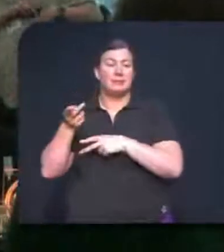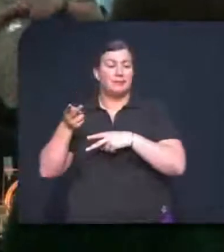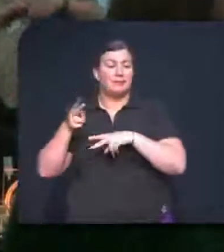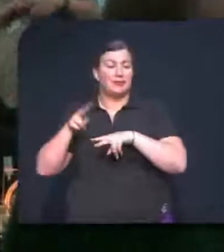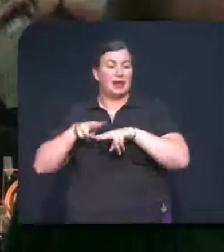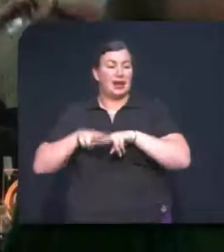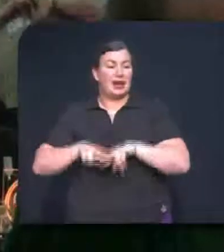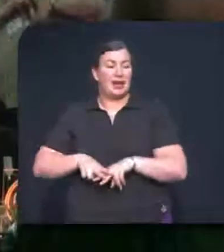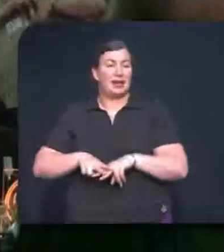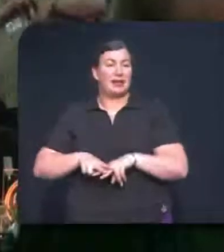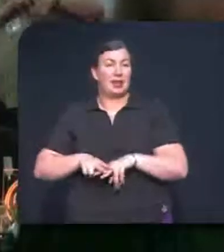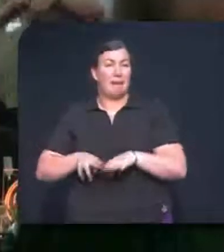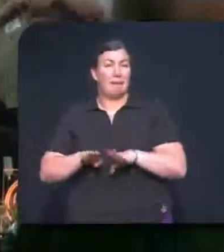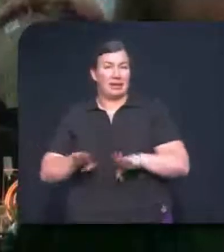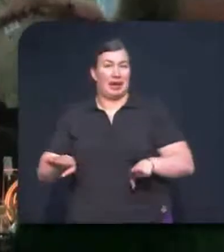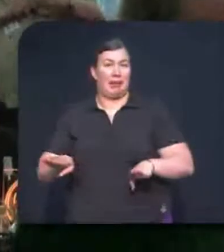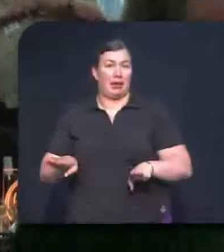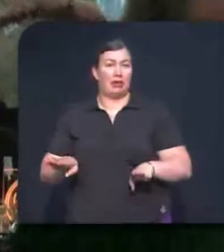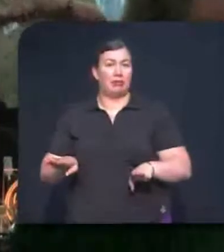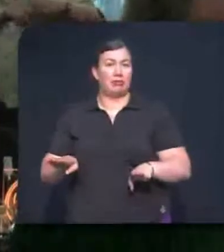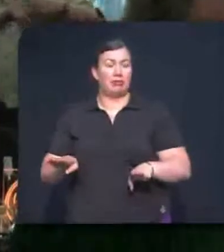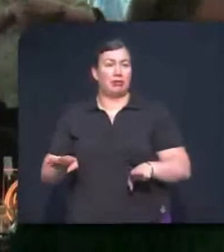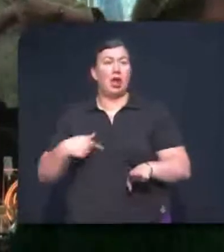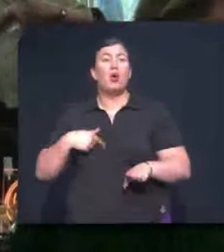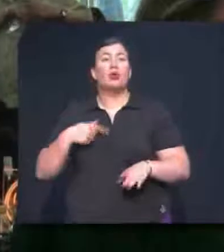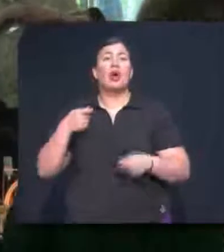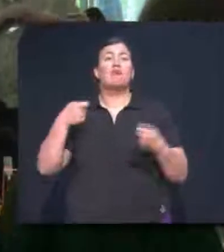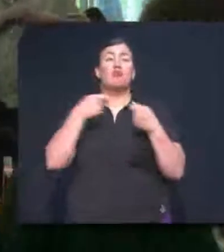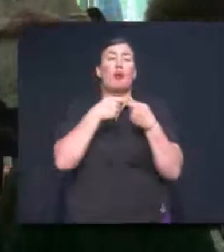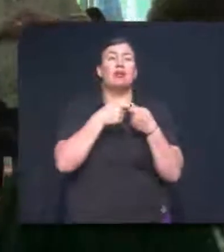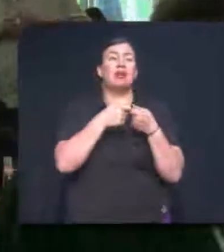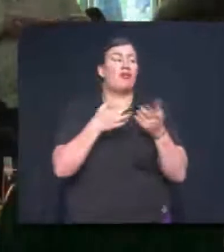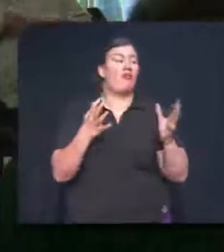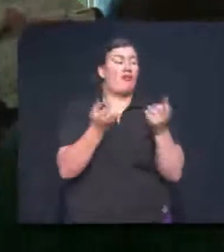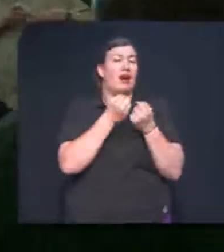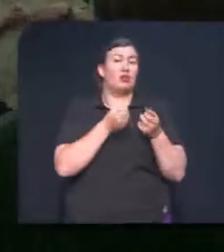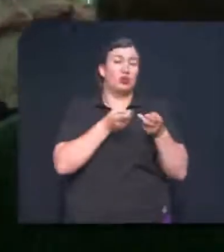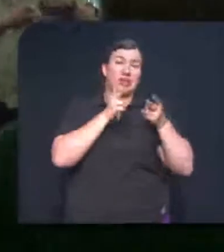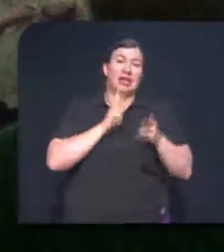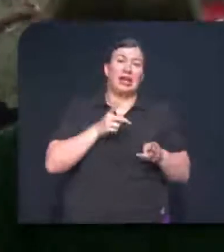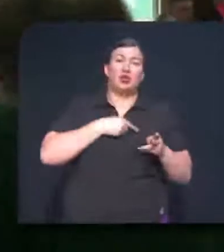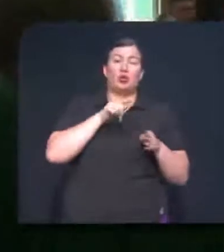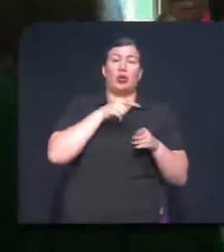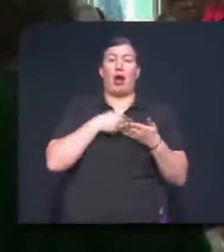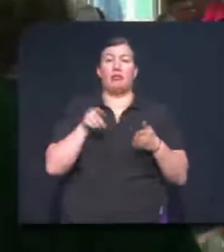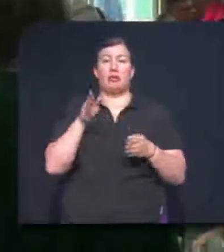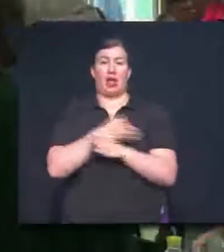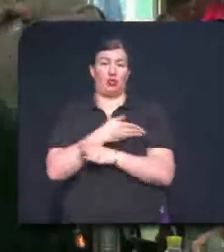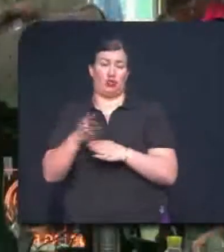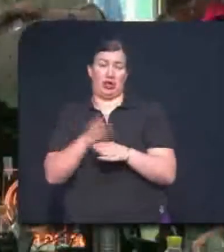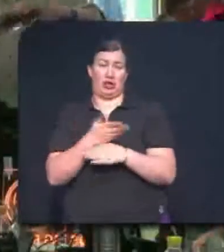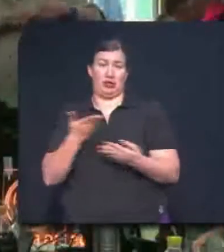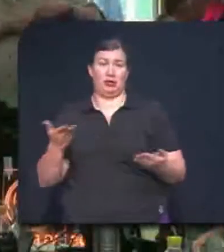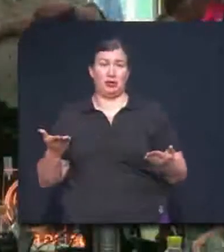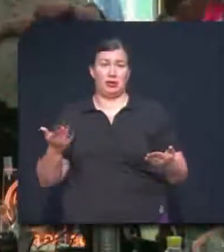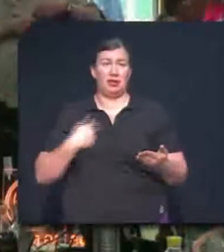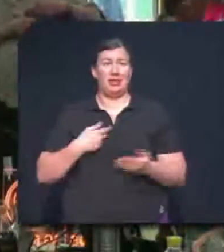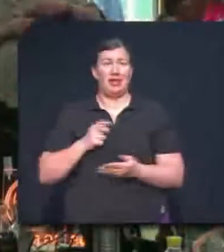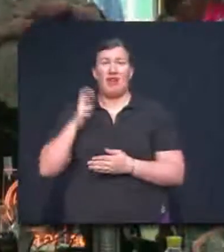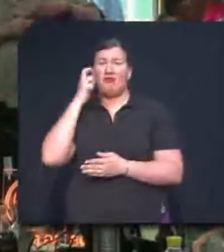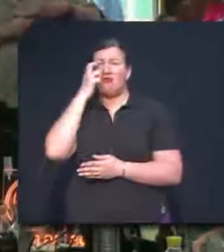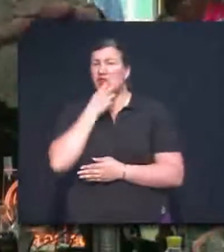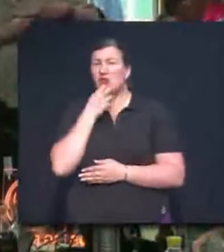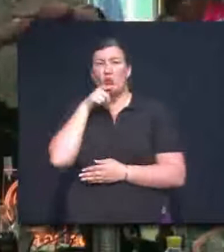Bundesverfassungsgericht hat das anders entschieden wobei ich für diese Formulierung sehr viel Sympathie habe und er versucht dann eigentlich in so einer Mischung